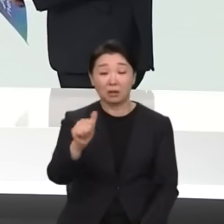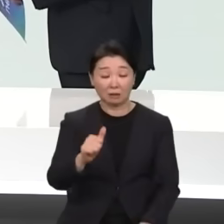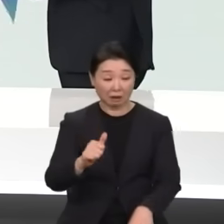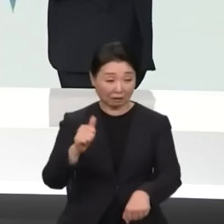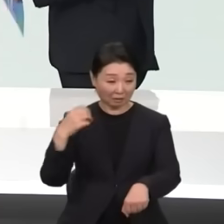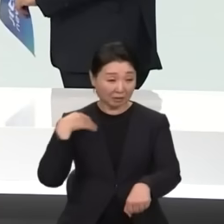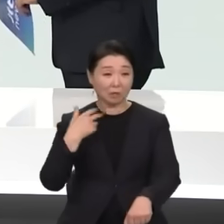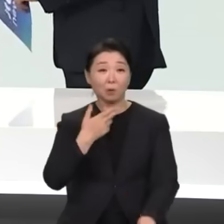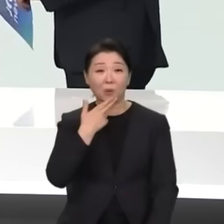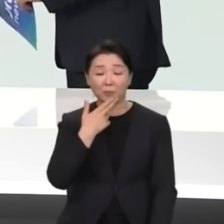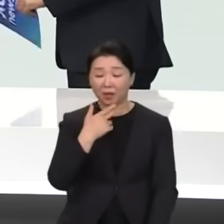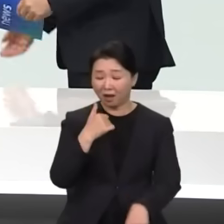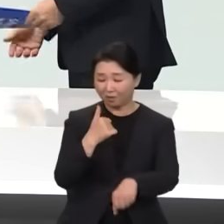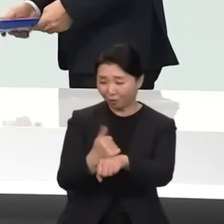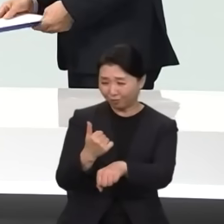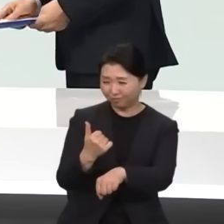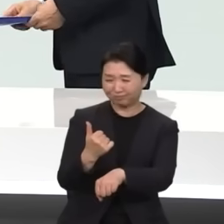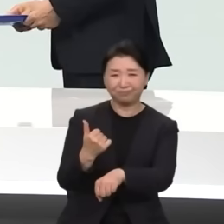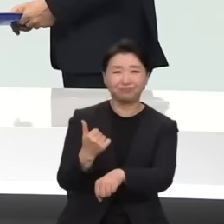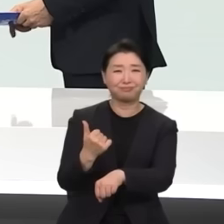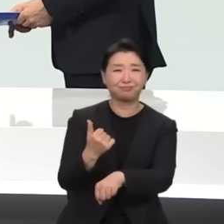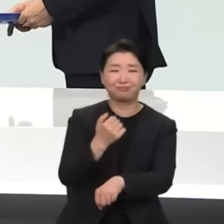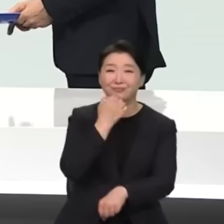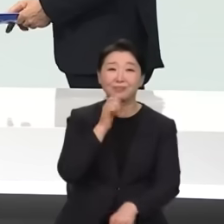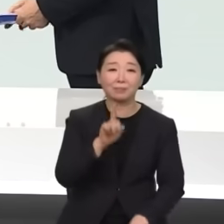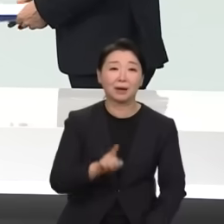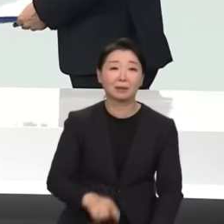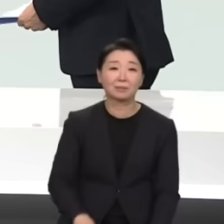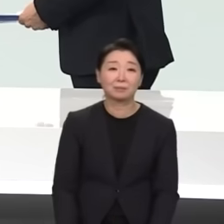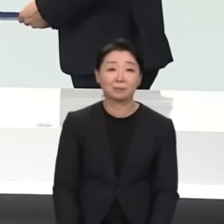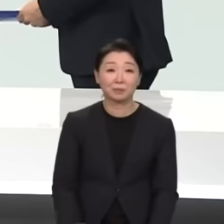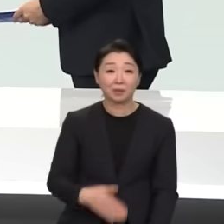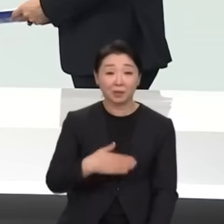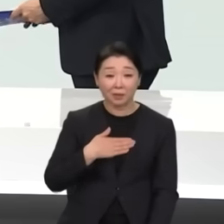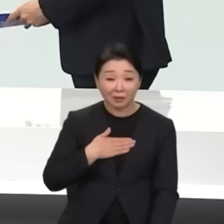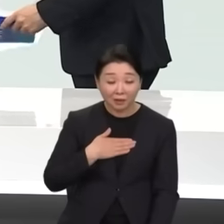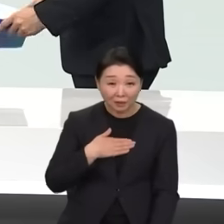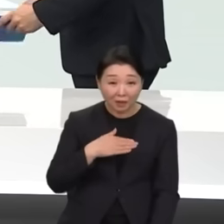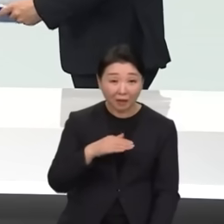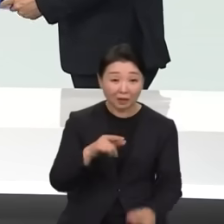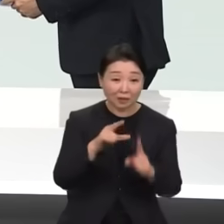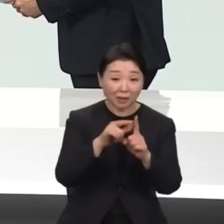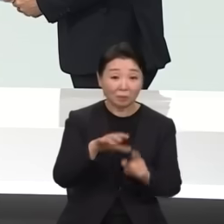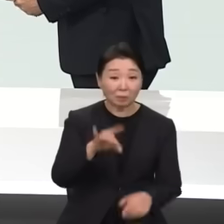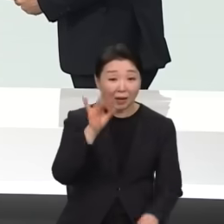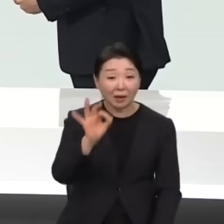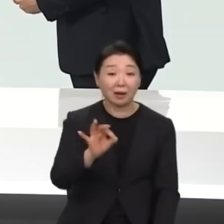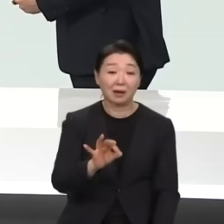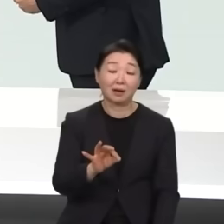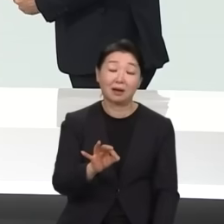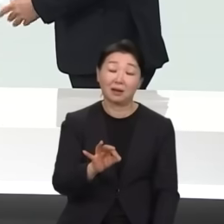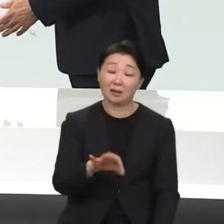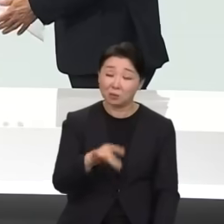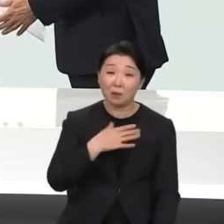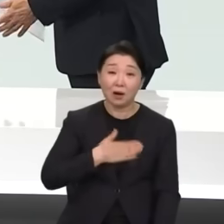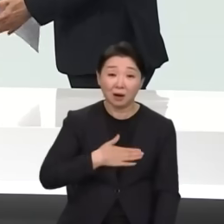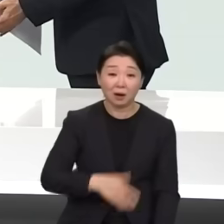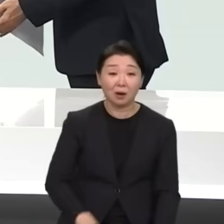얘기하는 건 무책임하다 이런 비판을 하는 것이죠. 네, 저는 사실 처음 안 사투리긴 한데